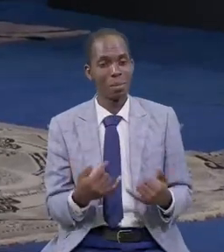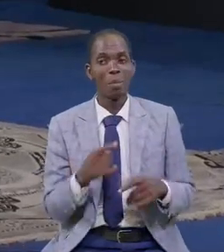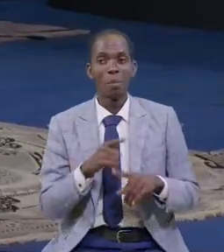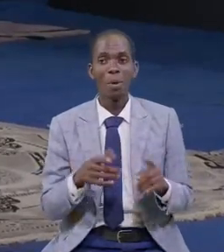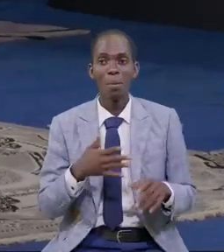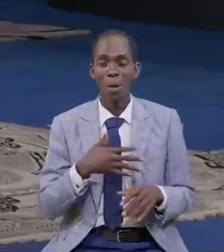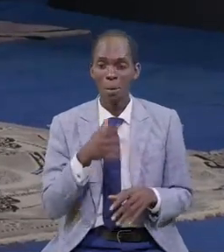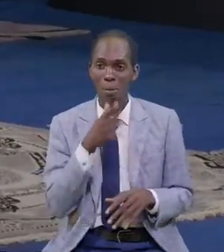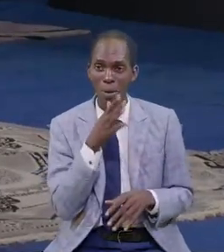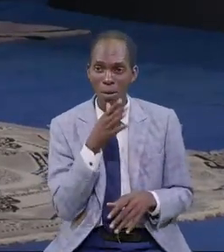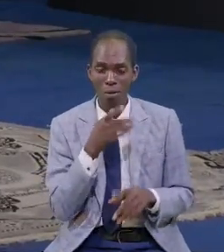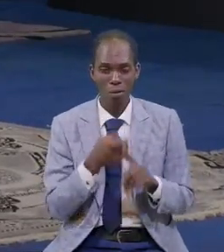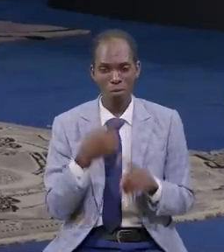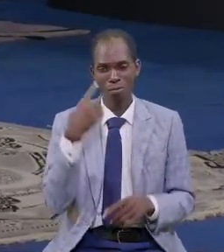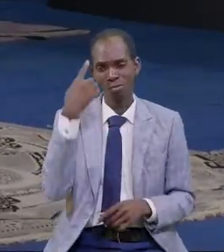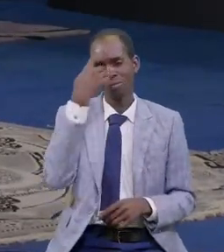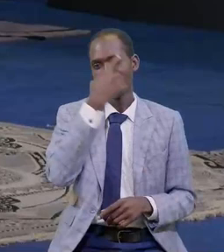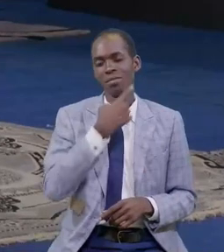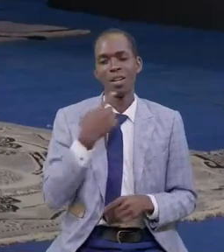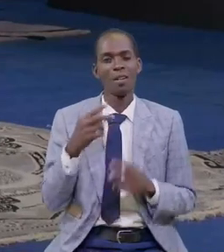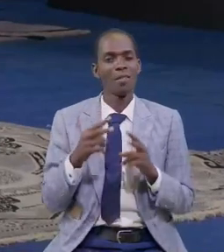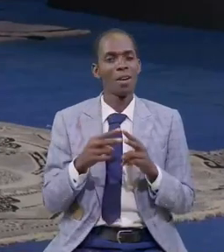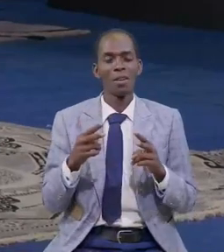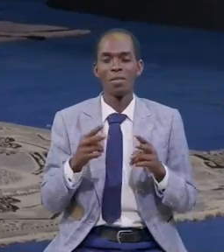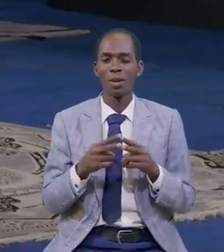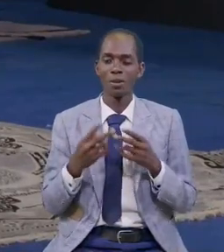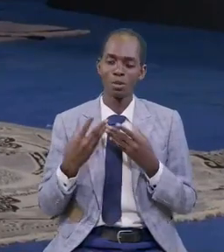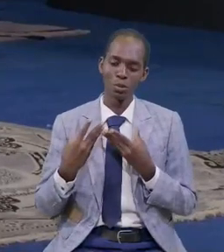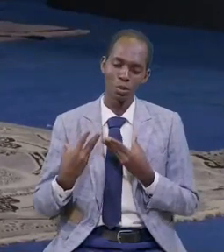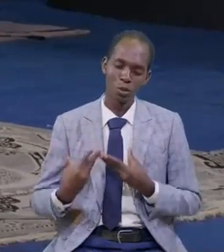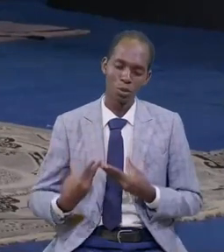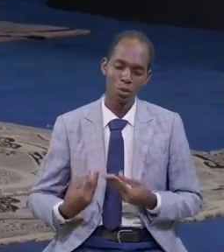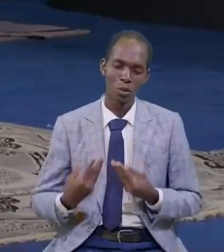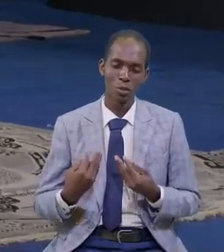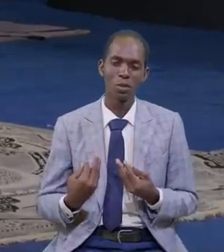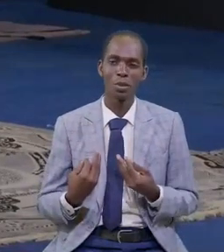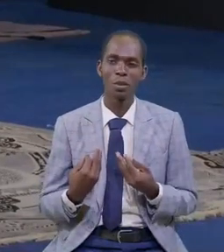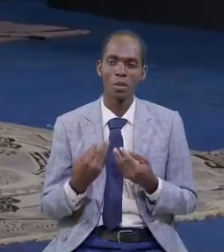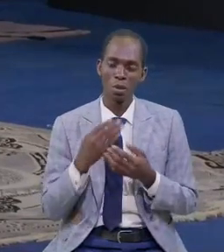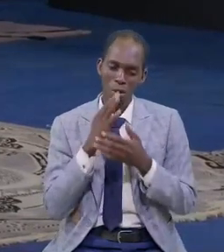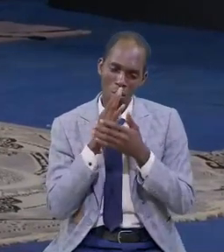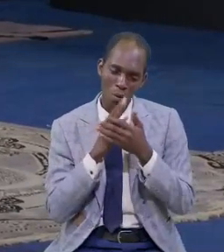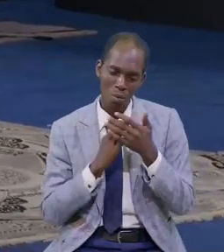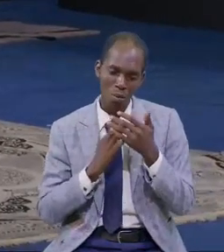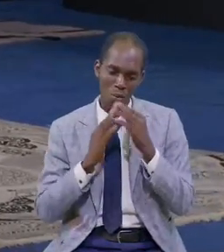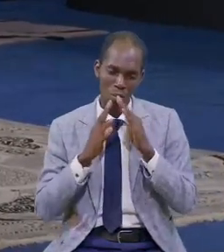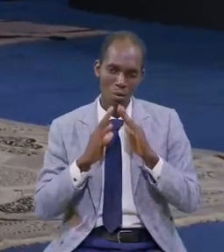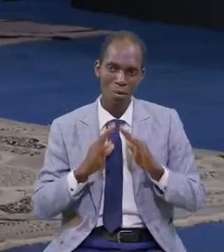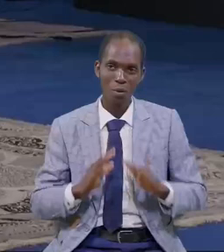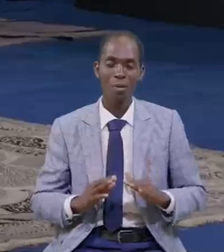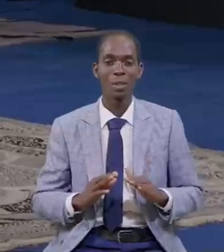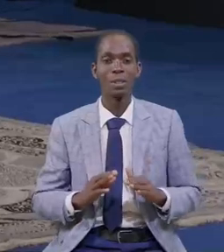pai à son âme même avec son apparence physique une femme douce une